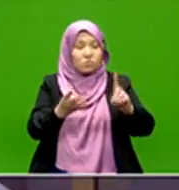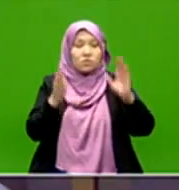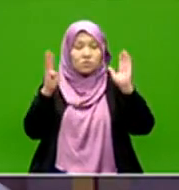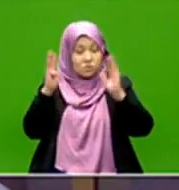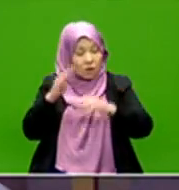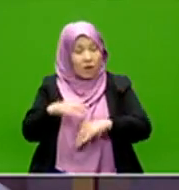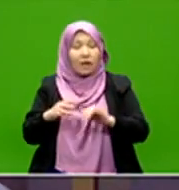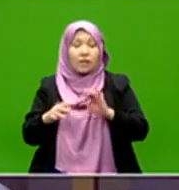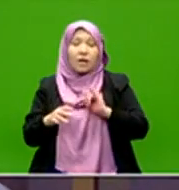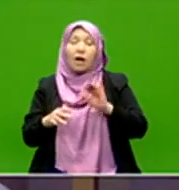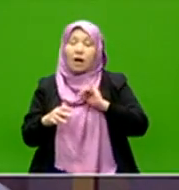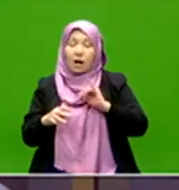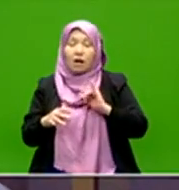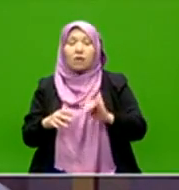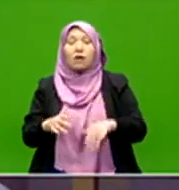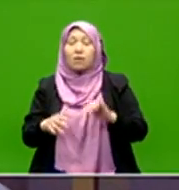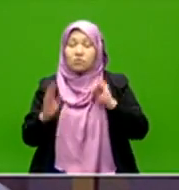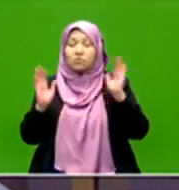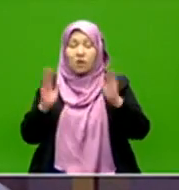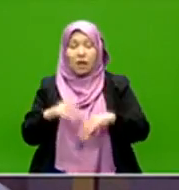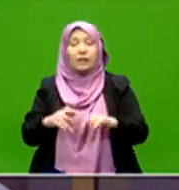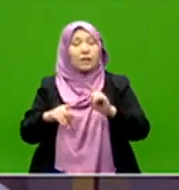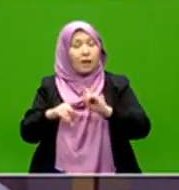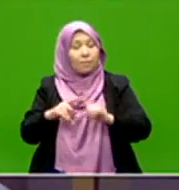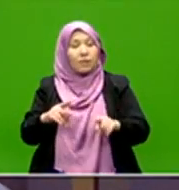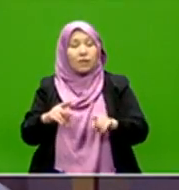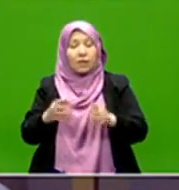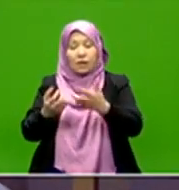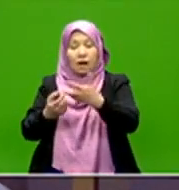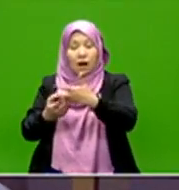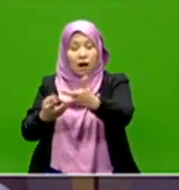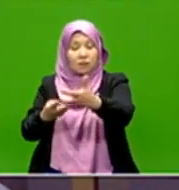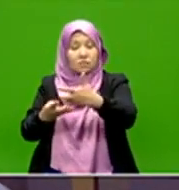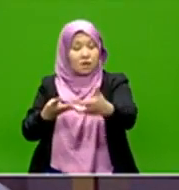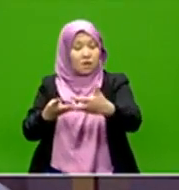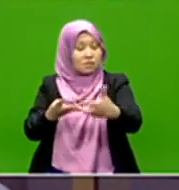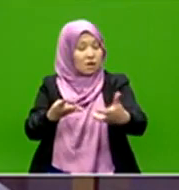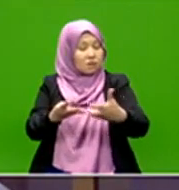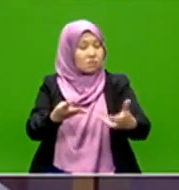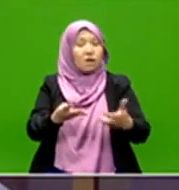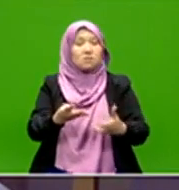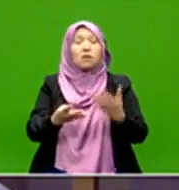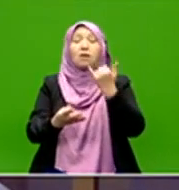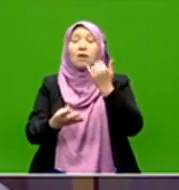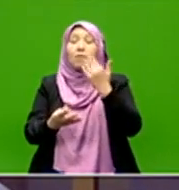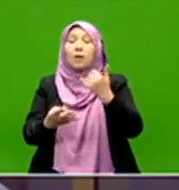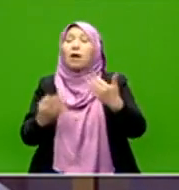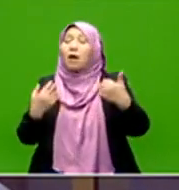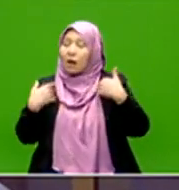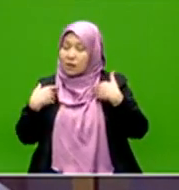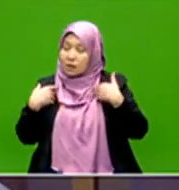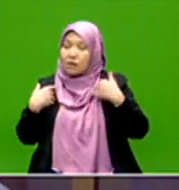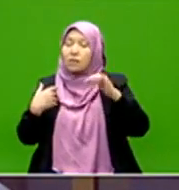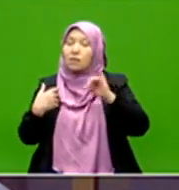je al-musallun contohnya kan. Tetapi diasing-asingkan mengapa? Kerana ada yang claim, dia kata bahawa